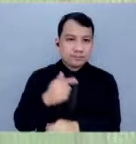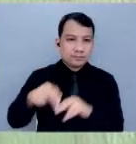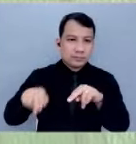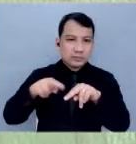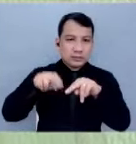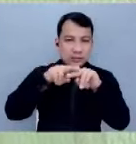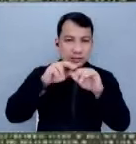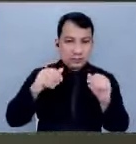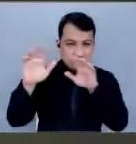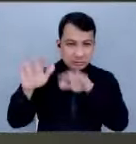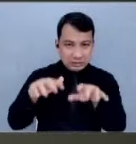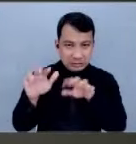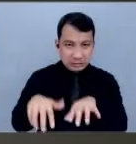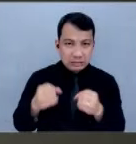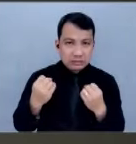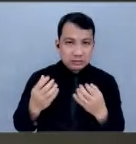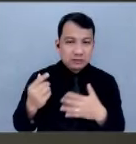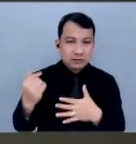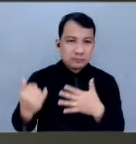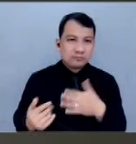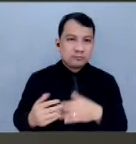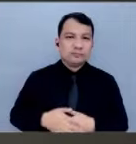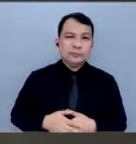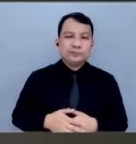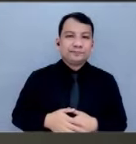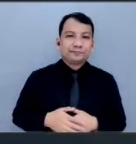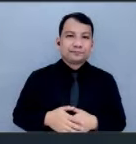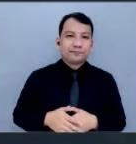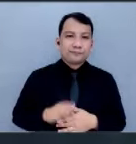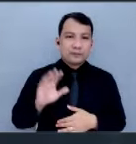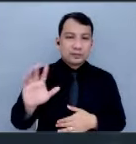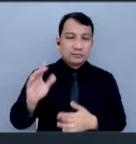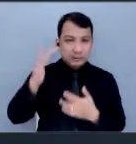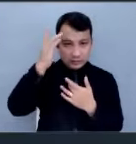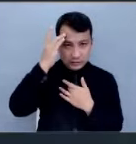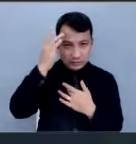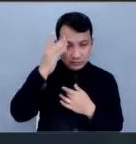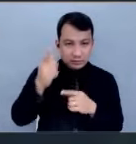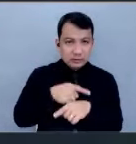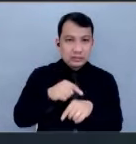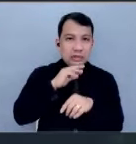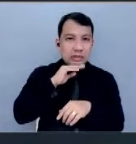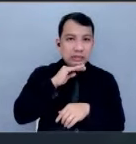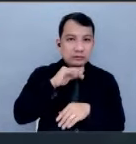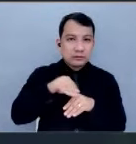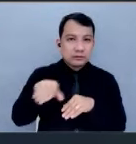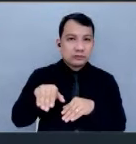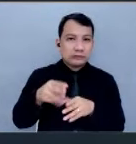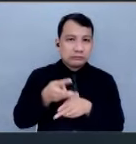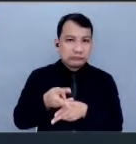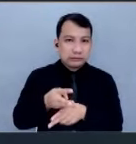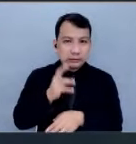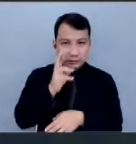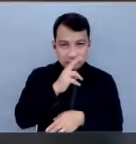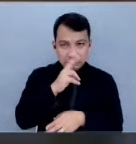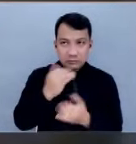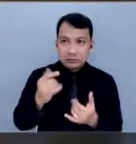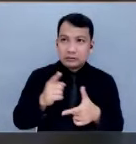tag-ulan. Ang leptospirosis ay isang sakit mula sa bakterya na galing sa mga ihi ng hayop gaya ng